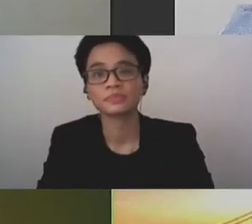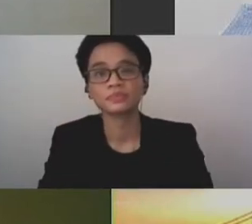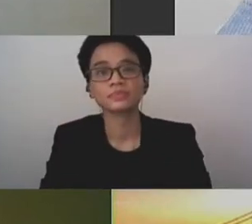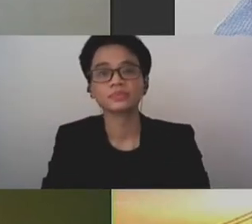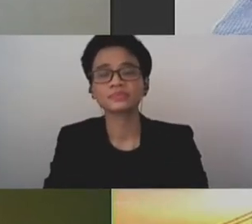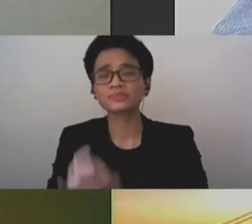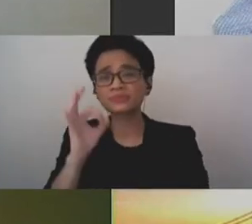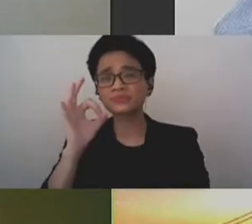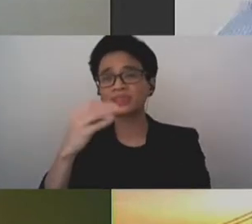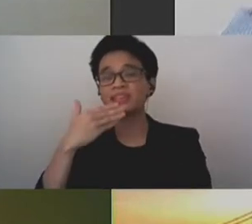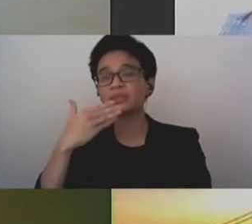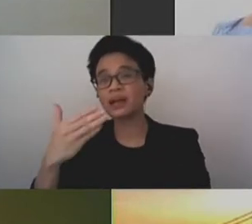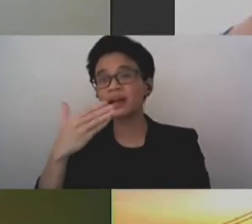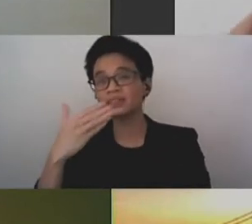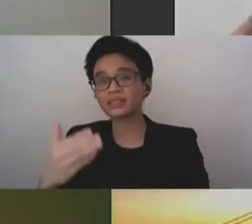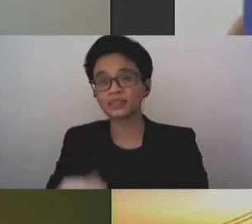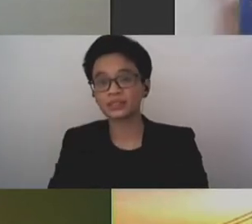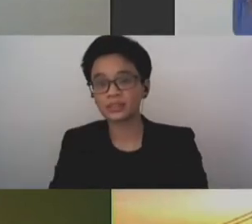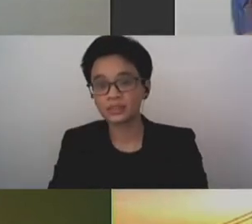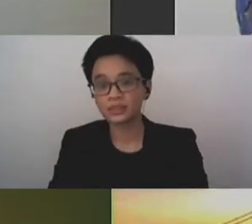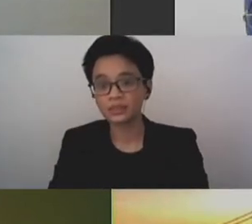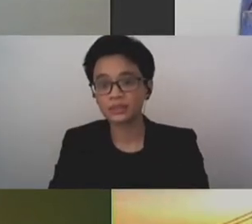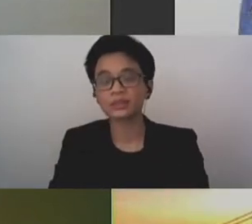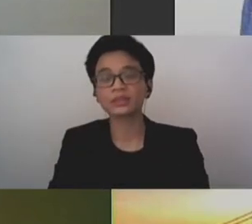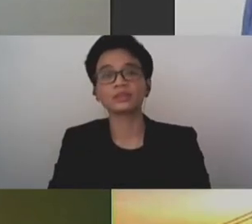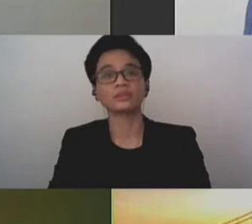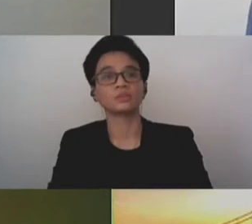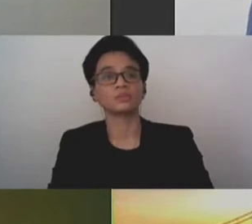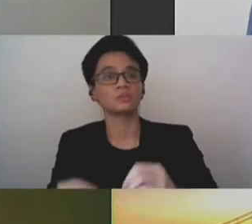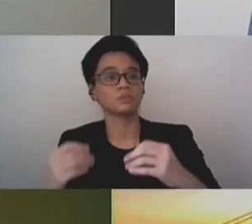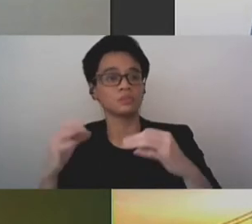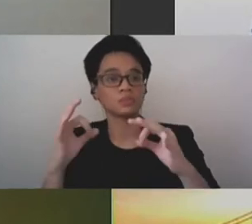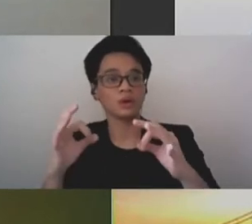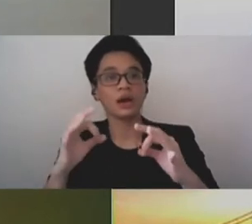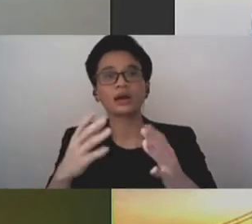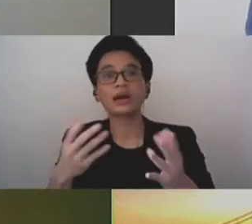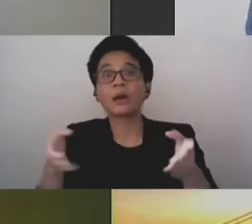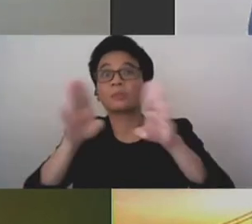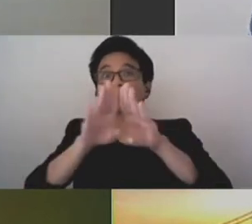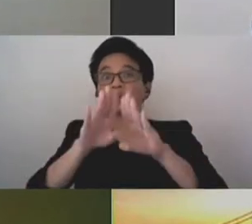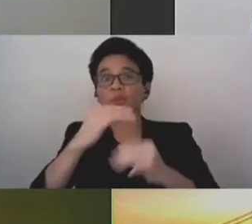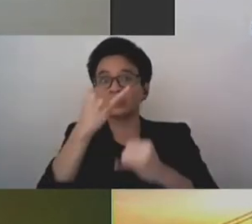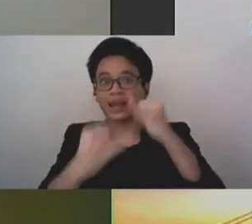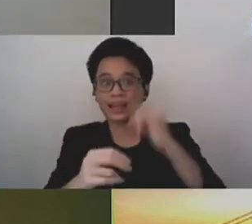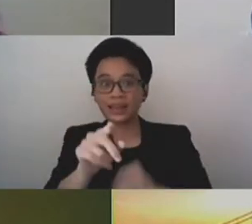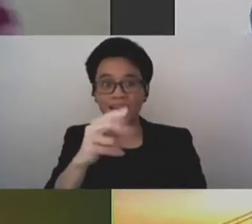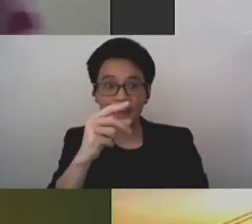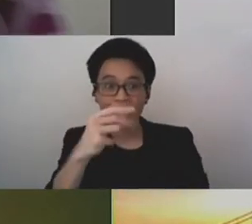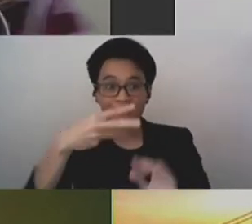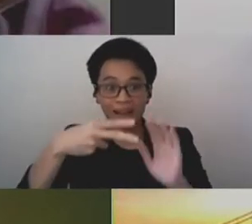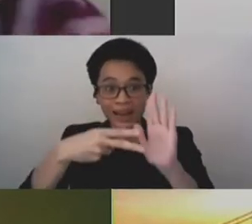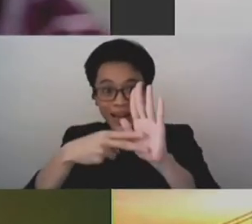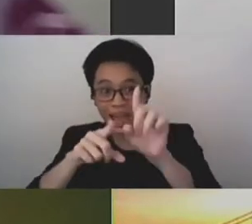terakhir sebagai penutup Bu Reni, silakan Bu, powerful statement.